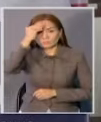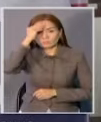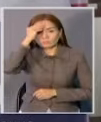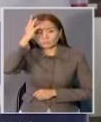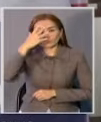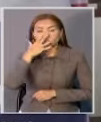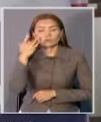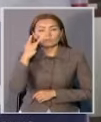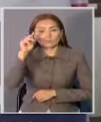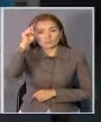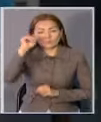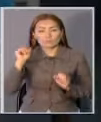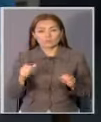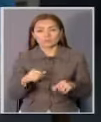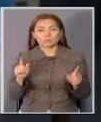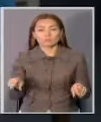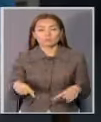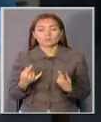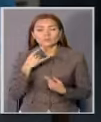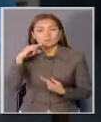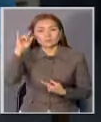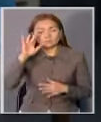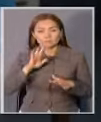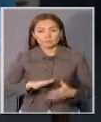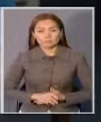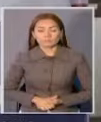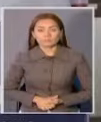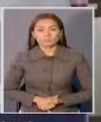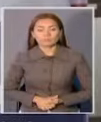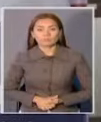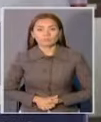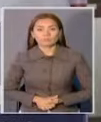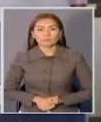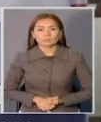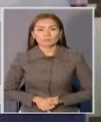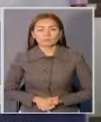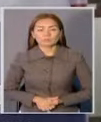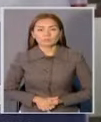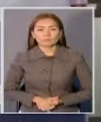в иностранном вузе, сможет внести свой вклад в развитие Казахстана.